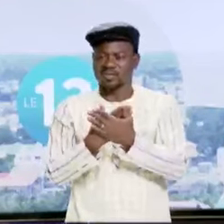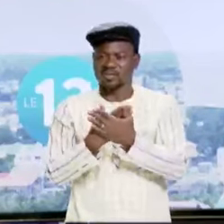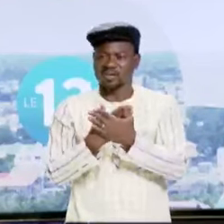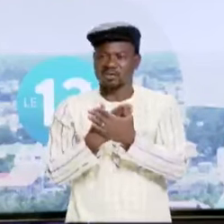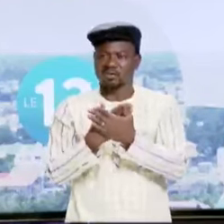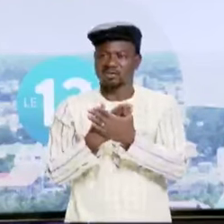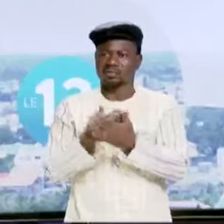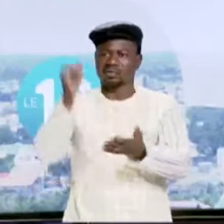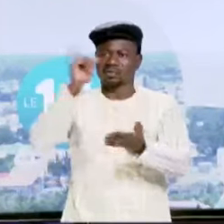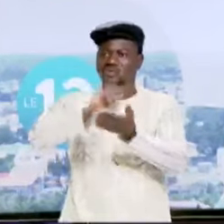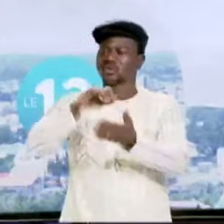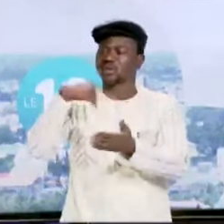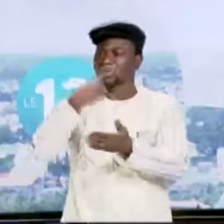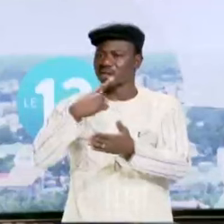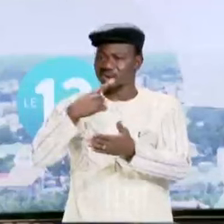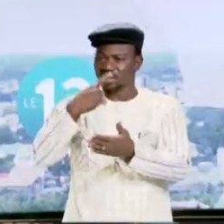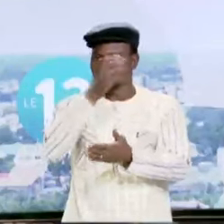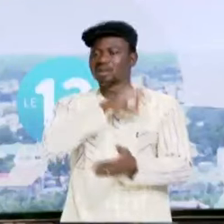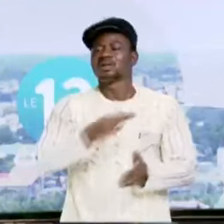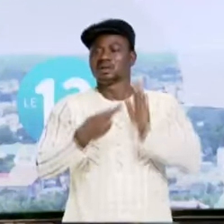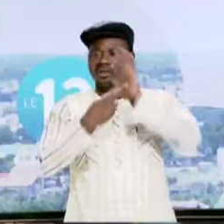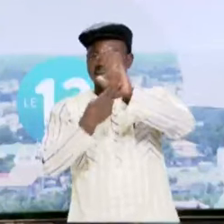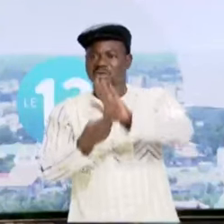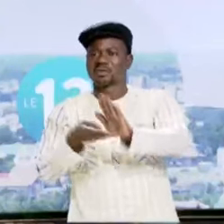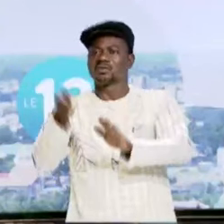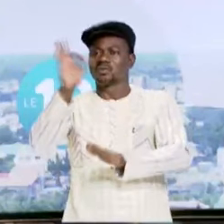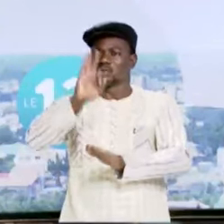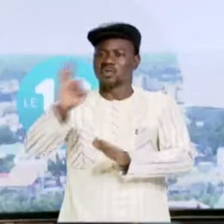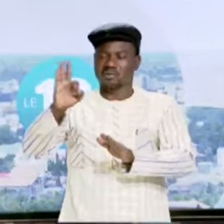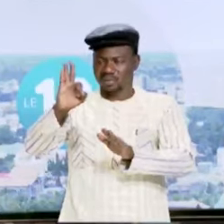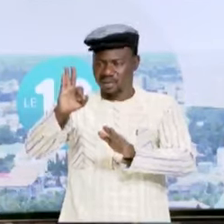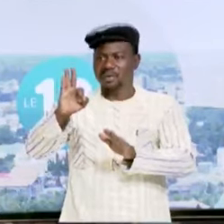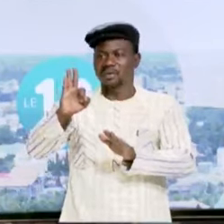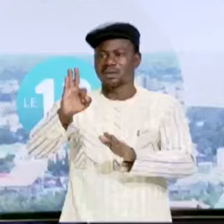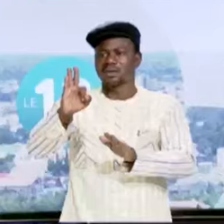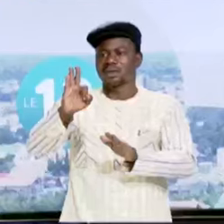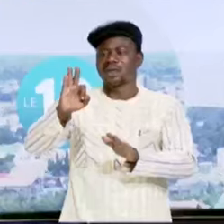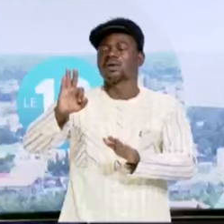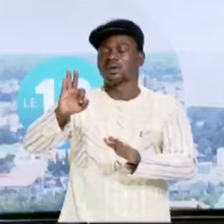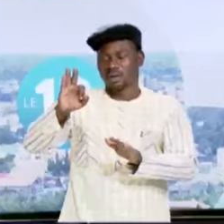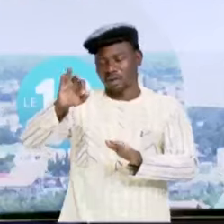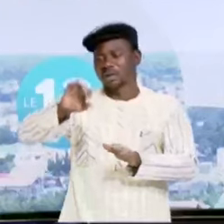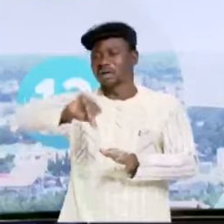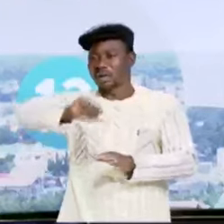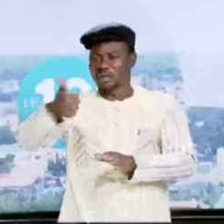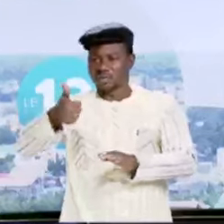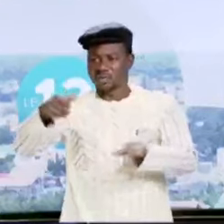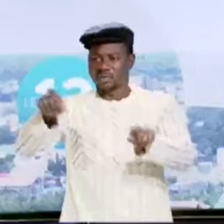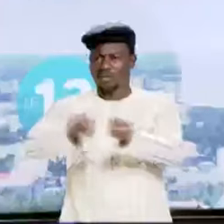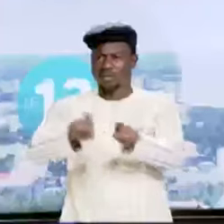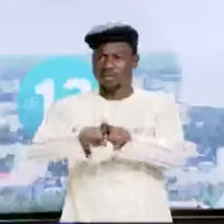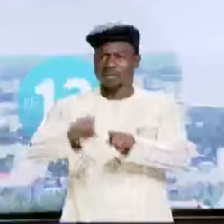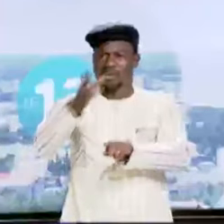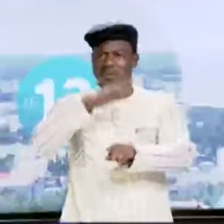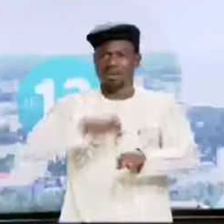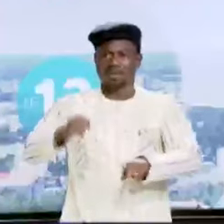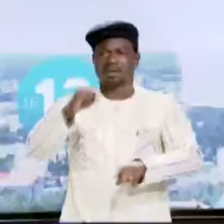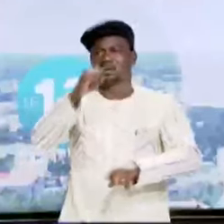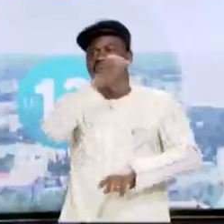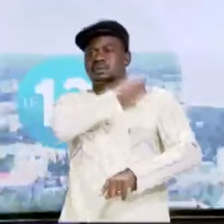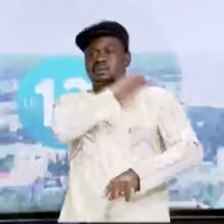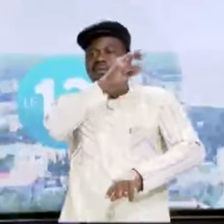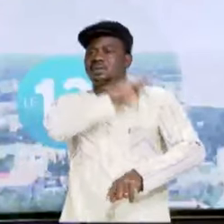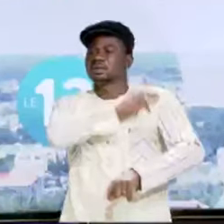ceux qui portent haut le flambeau du Burkina Faso, notamment à l'image de Israël Manou, qui d'ailleurs défendra les couleurs